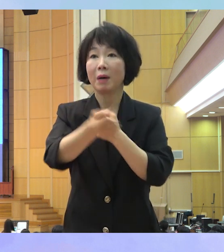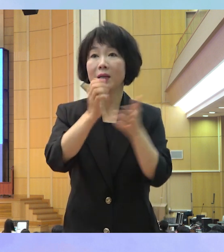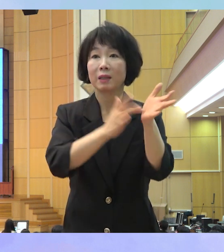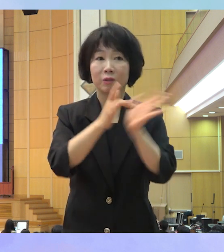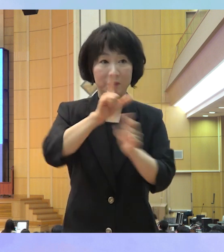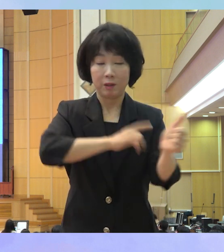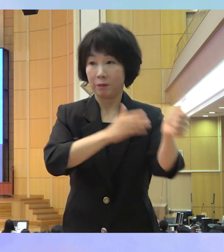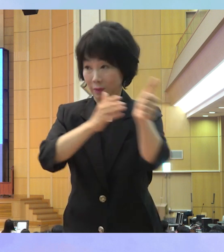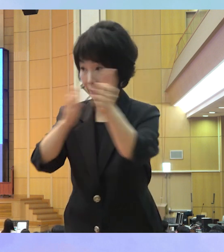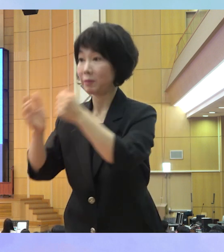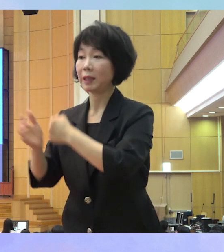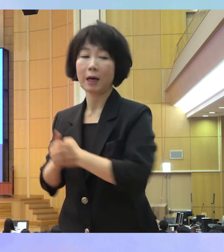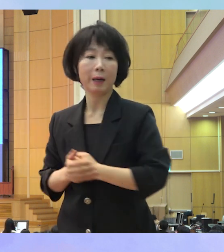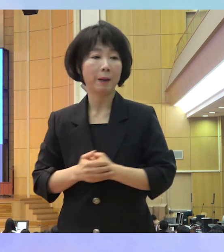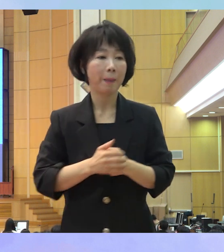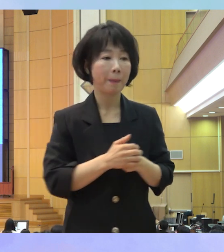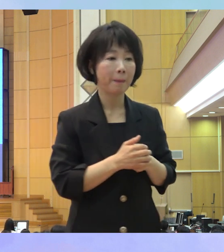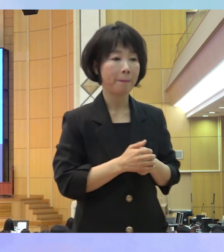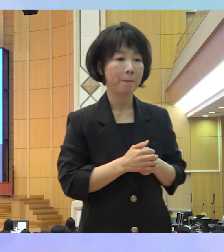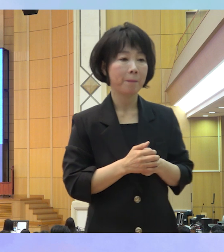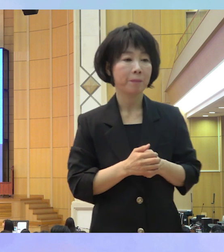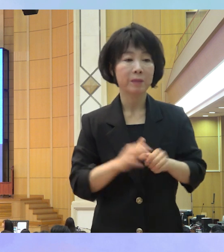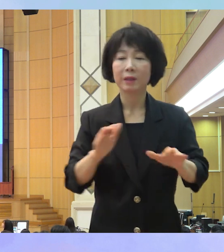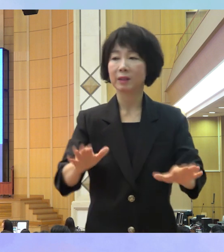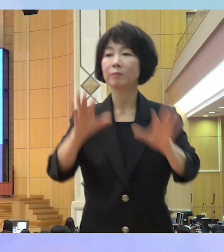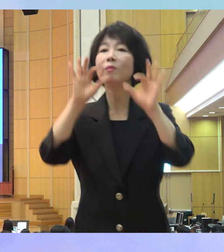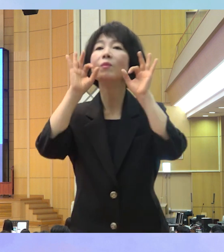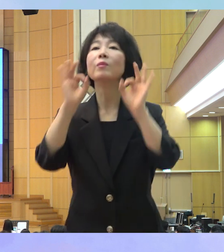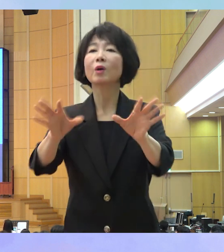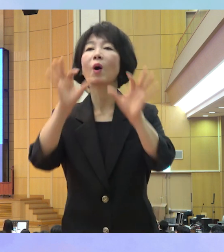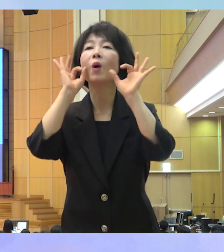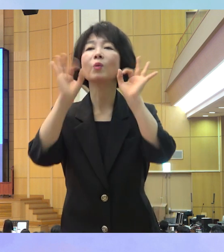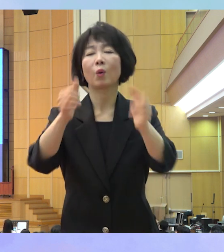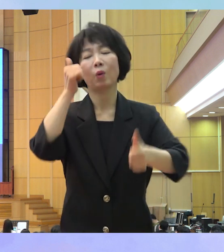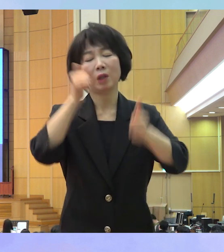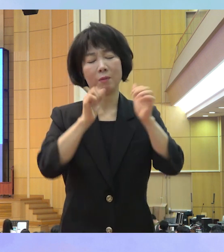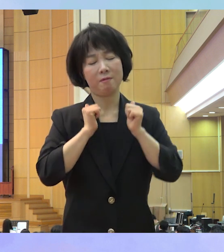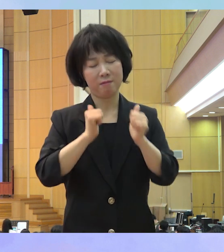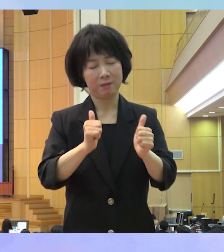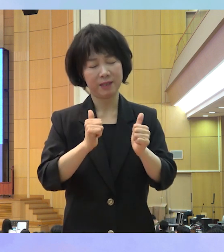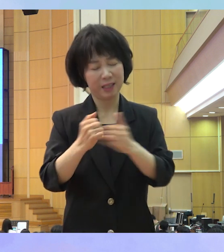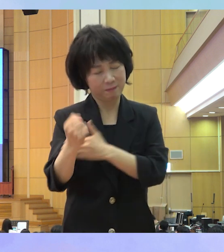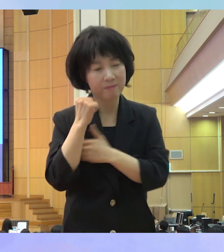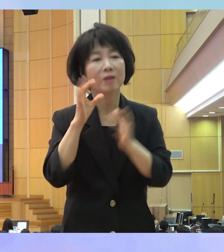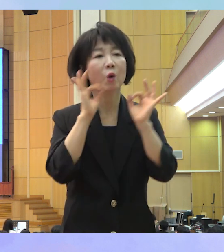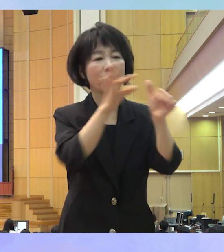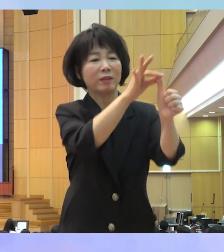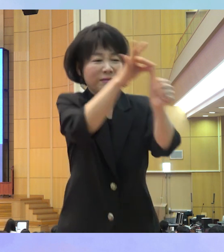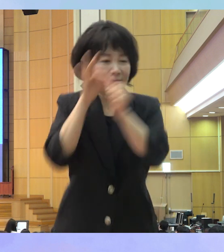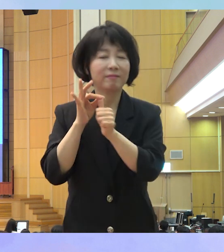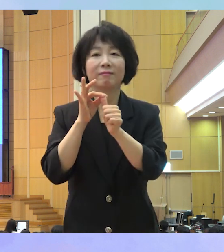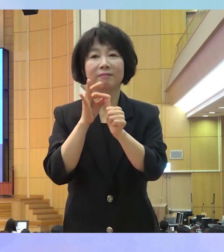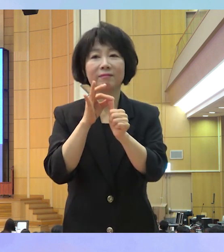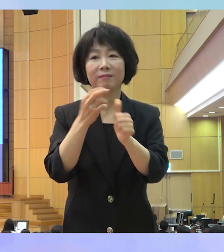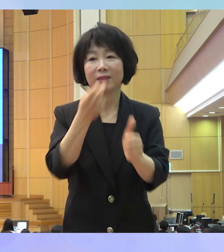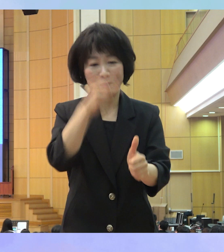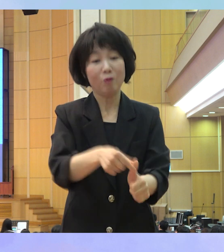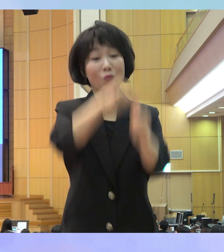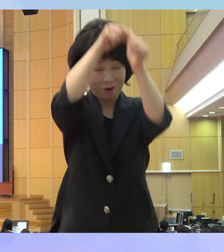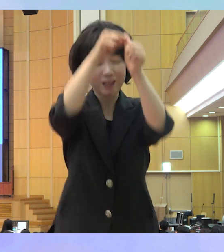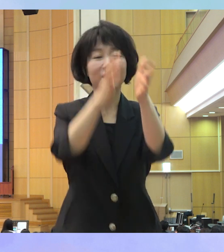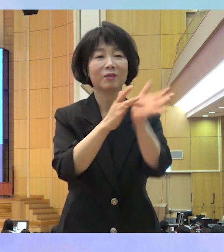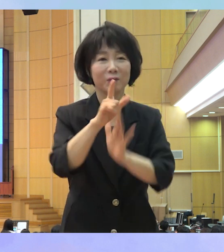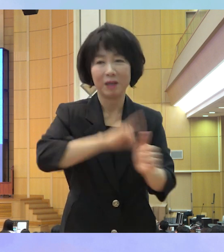충계전도 대회 계속 되고 있지요. 여러분들 열심히 힘내시길 바라고 3부 예배 후에 계시록 영상